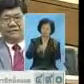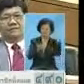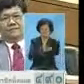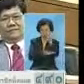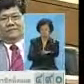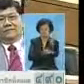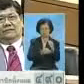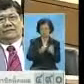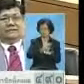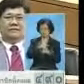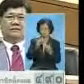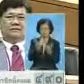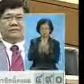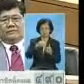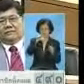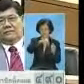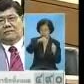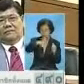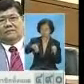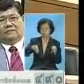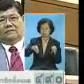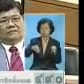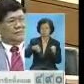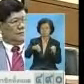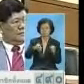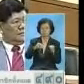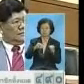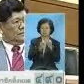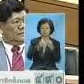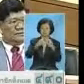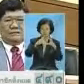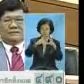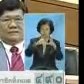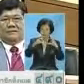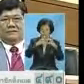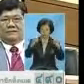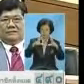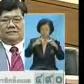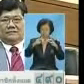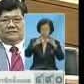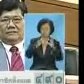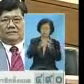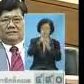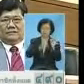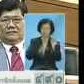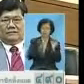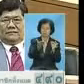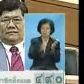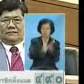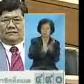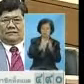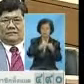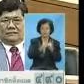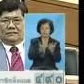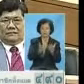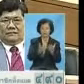ทิ้งให้หมดแล้วก็ปลูกยางปลูกจำปาดะแทนแล้วท่านประธานคิดดูสิครับจะแก้ปัญหาได้อย่างไรและอัน